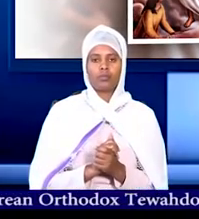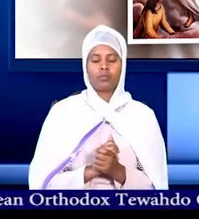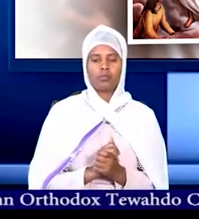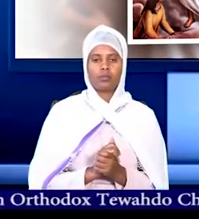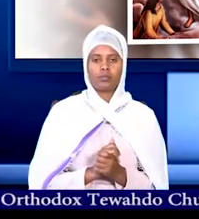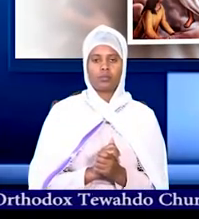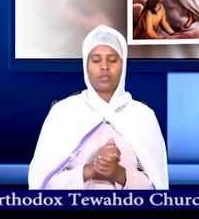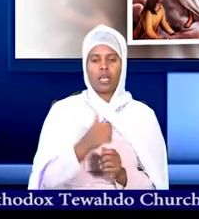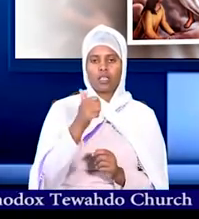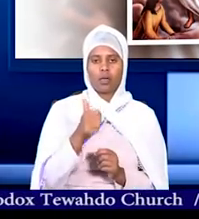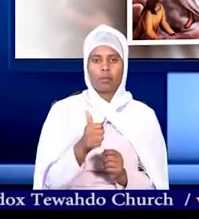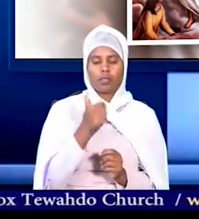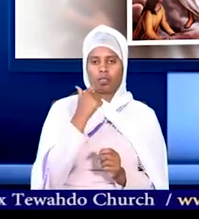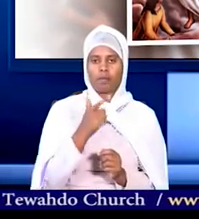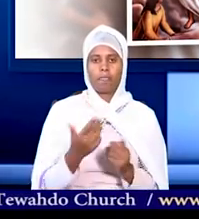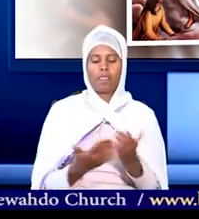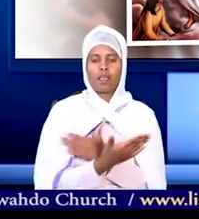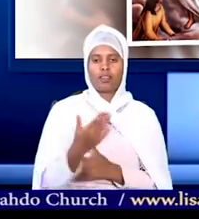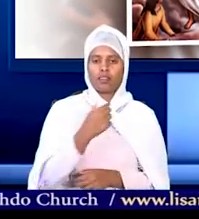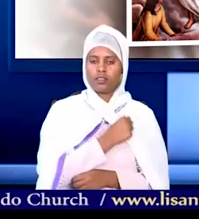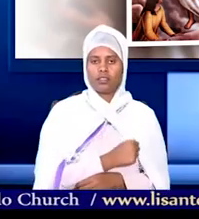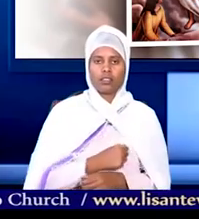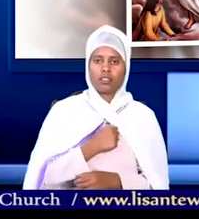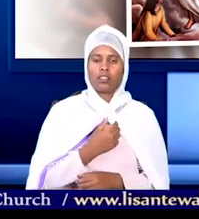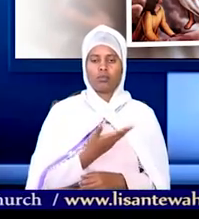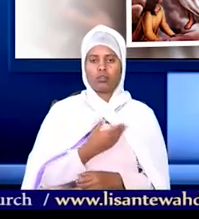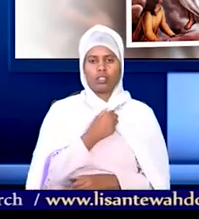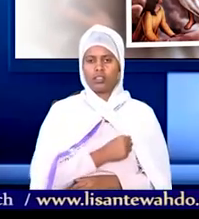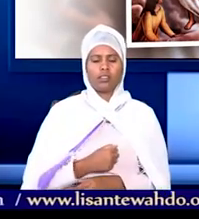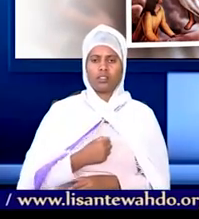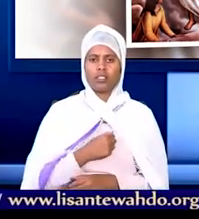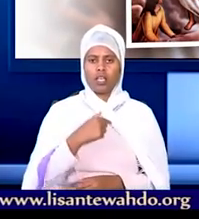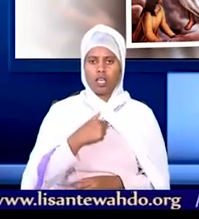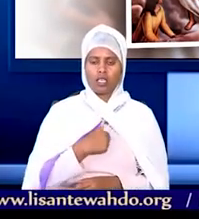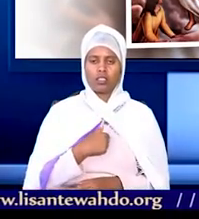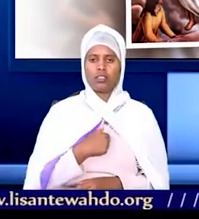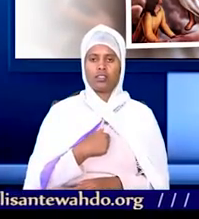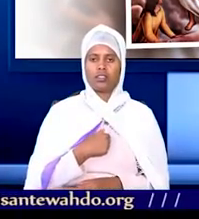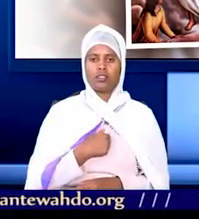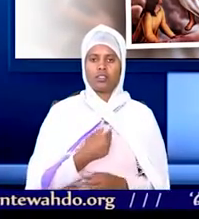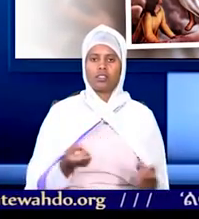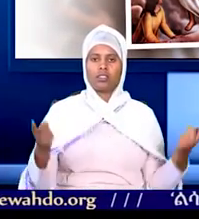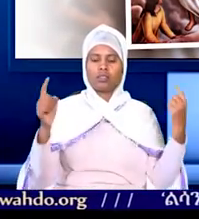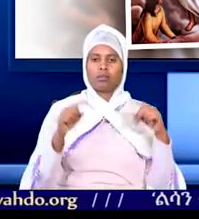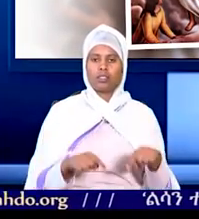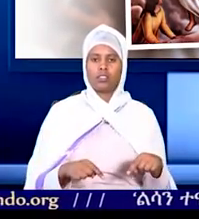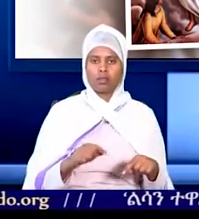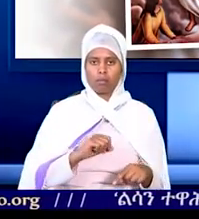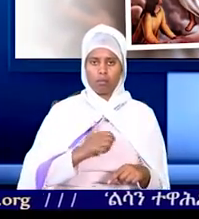በሎ ከምዝ በሎ ኣዳም ኣይትጉሀ ኣይትሕዘን